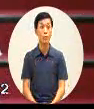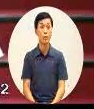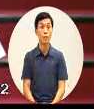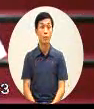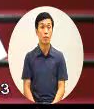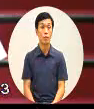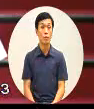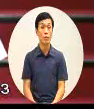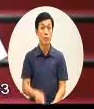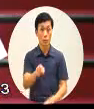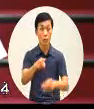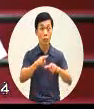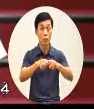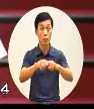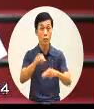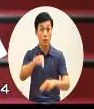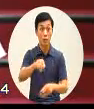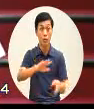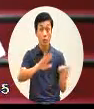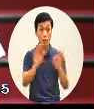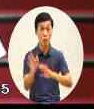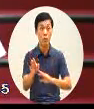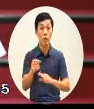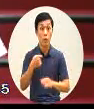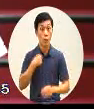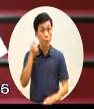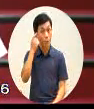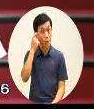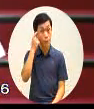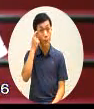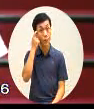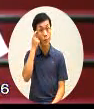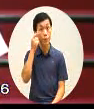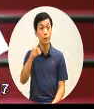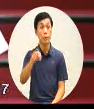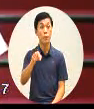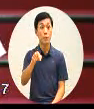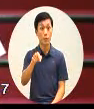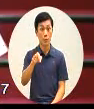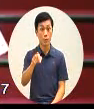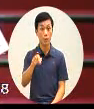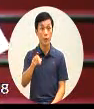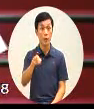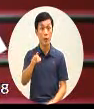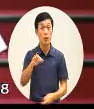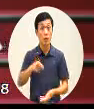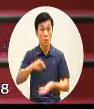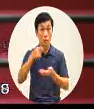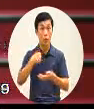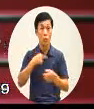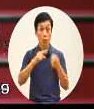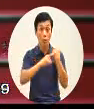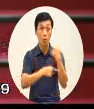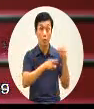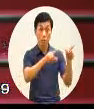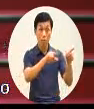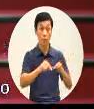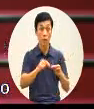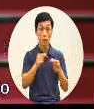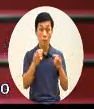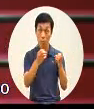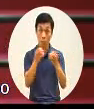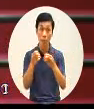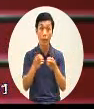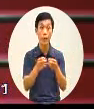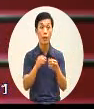济啊。你请坐，你这个部分啦，我是认为上他。你讲好了，我们就依法探讨了哈。